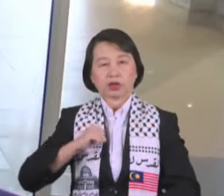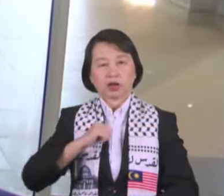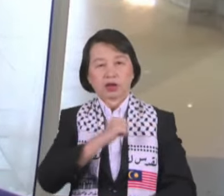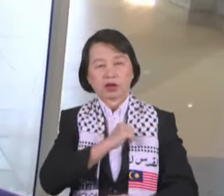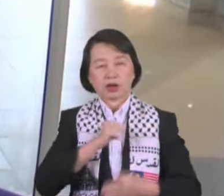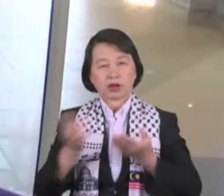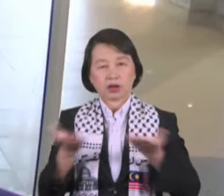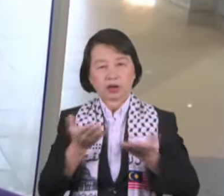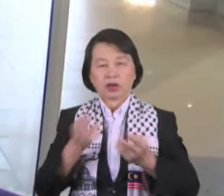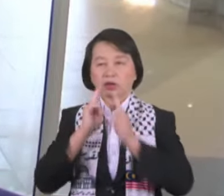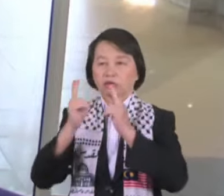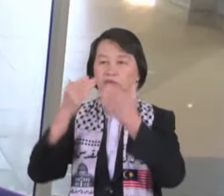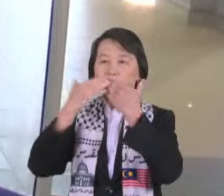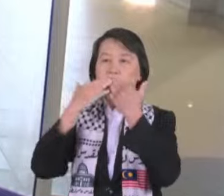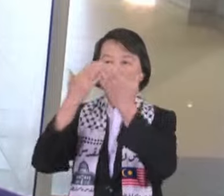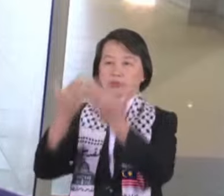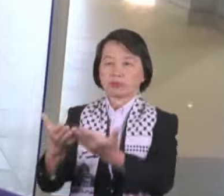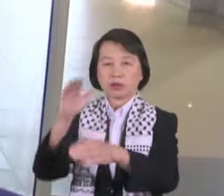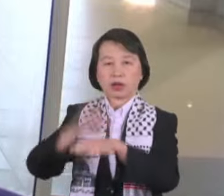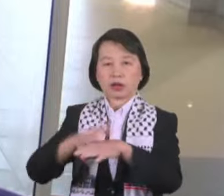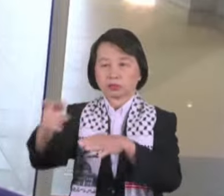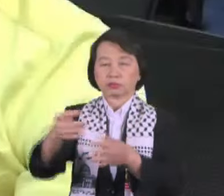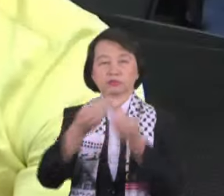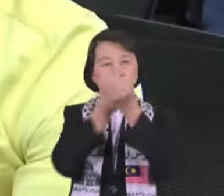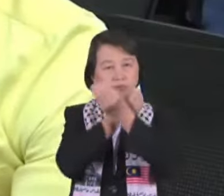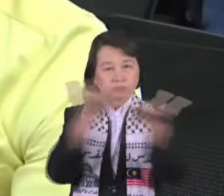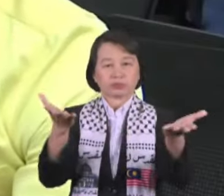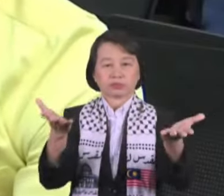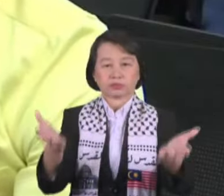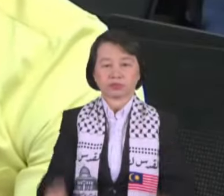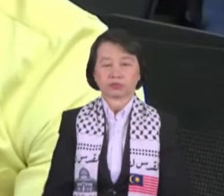awam yang lain mengucapkan ribuan terima kasih di atas pengumuman